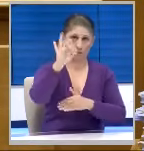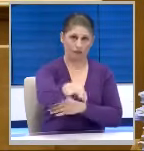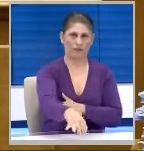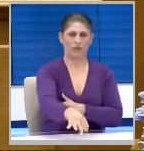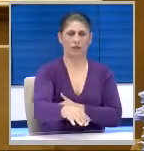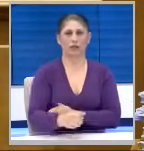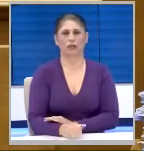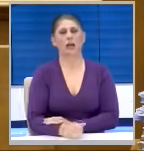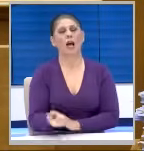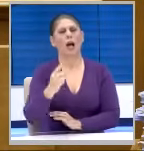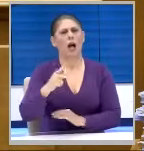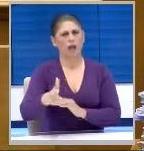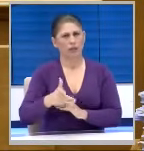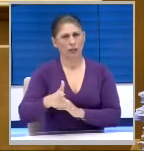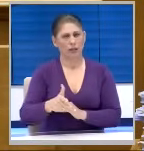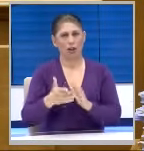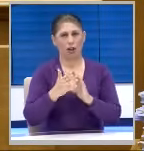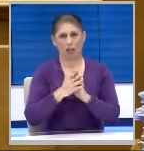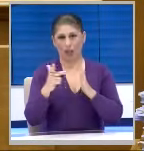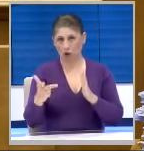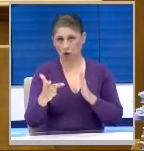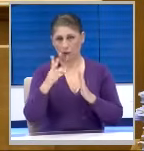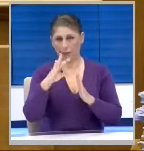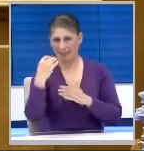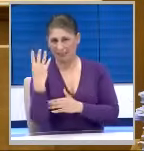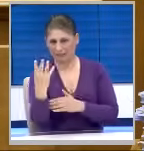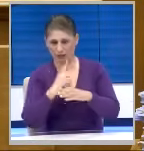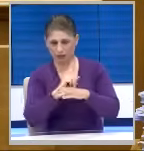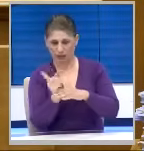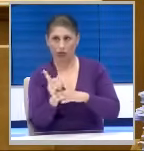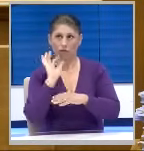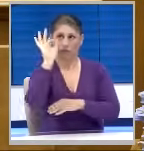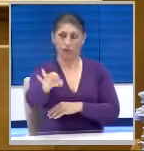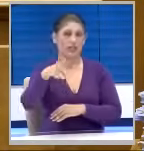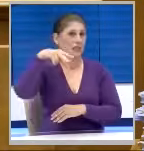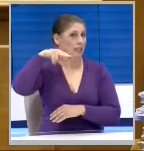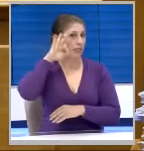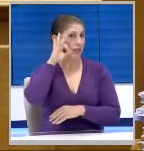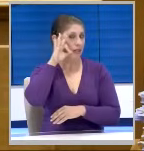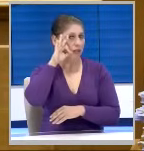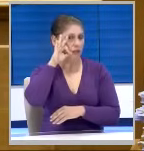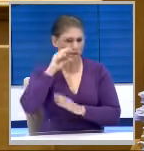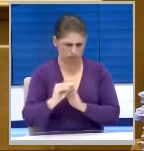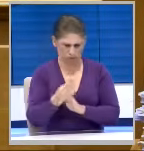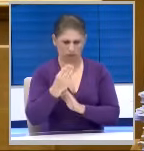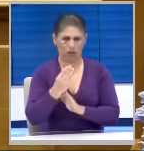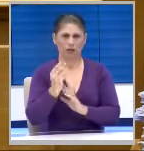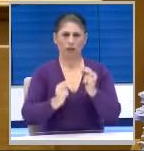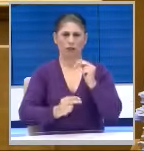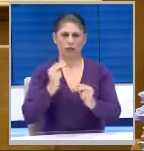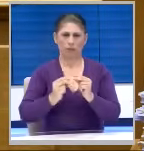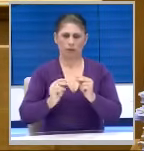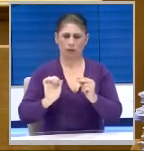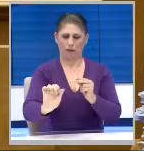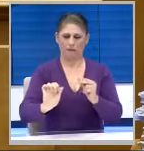αναχώρησε 1854 από τη λάρισα με προορισμό θεσσαλονίκη παρουσίασε πρό μα στην πέδηση στα